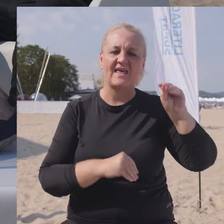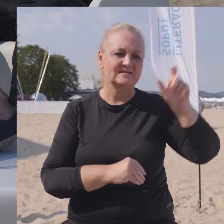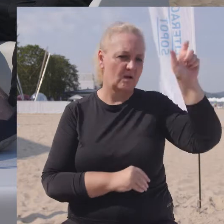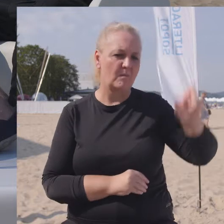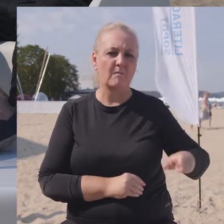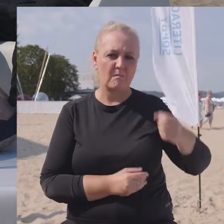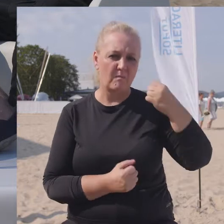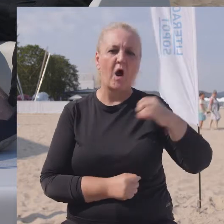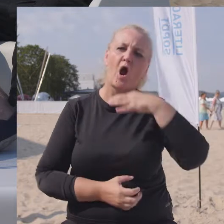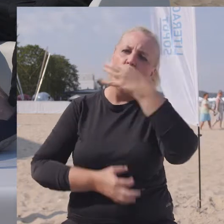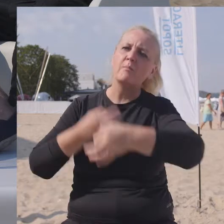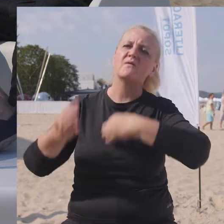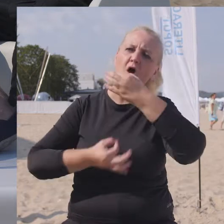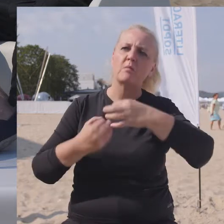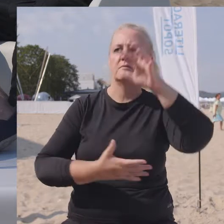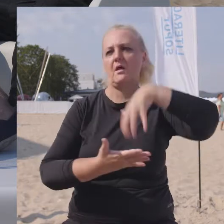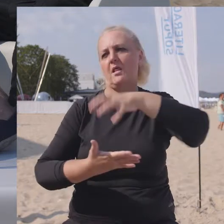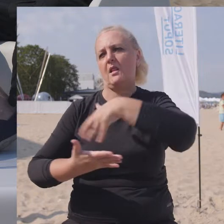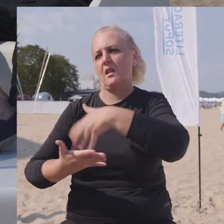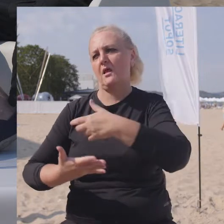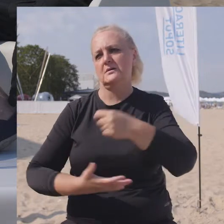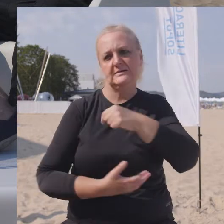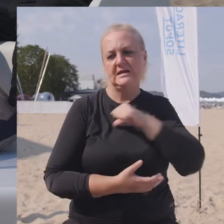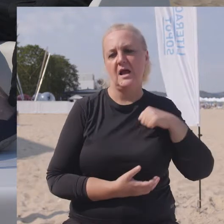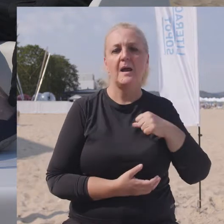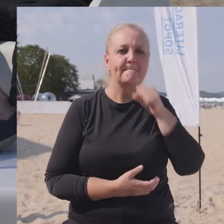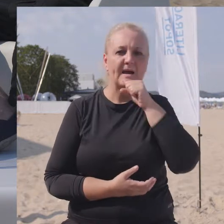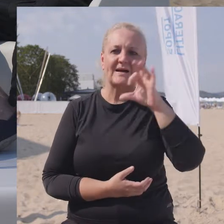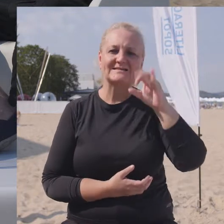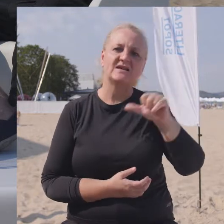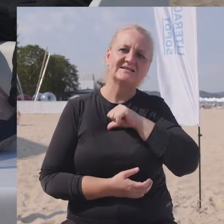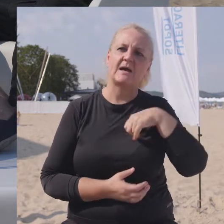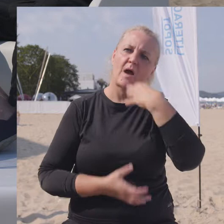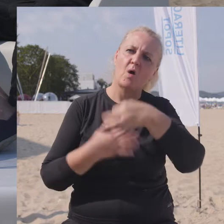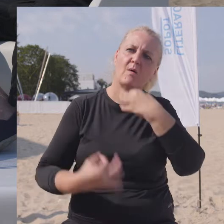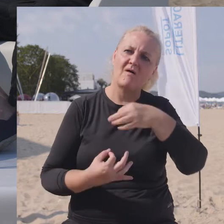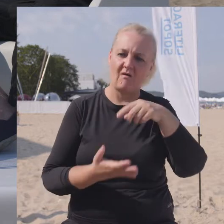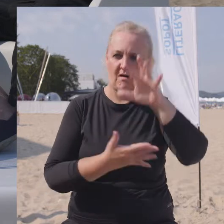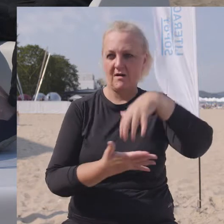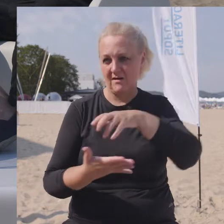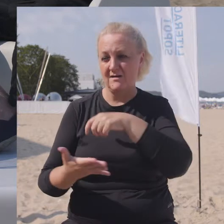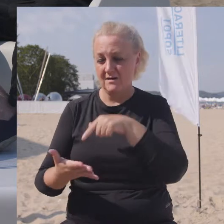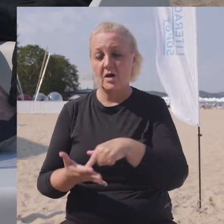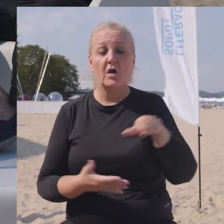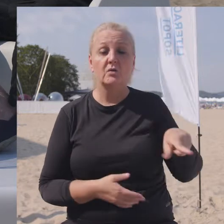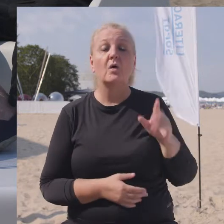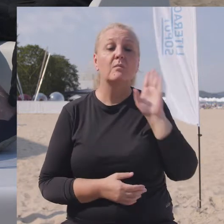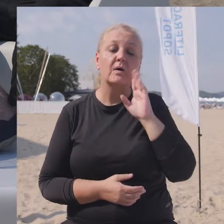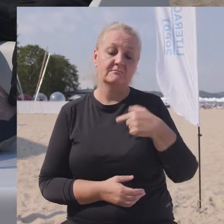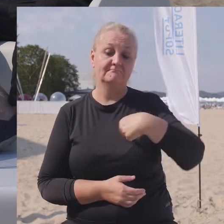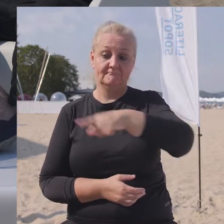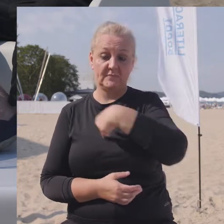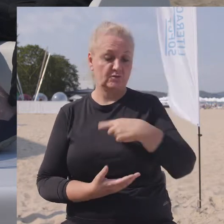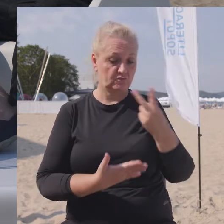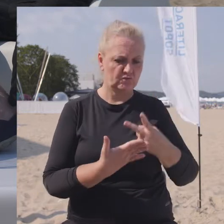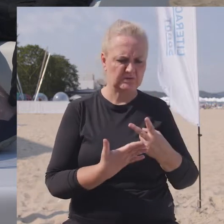bohaterki opowiadają, zaczyna się to od monologu babci Stasi, taki poruszający moment, który każe się czytelniczce albo